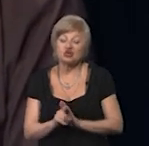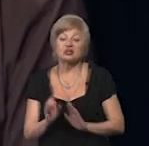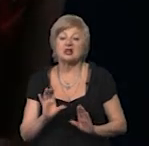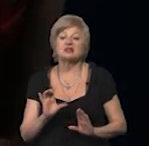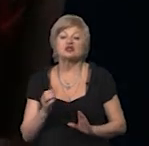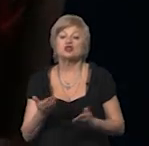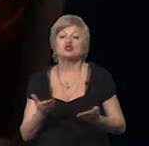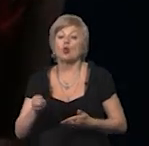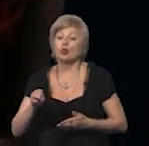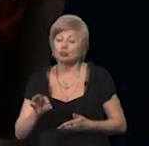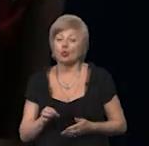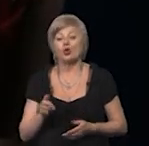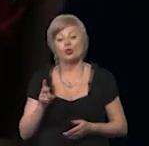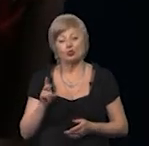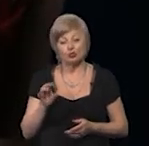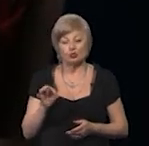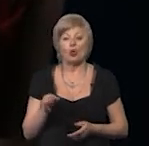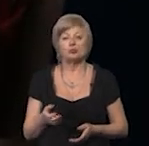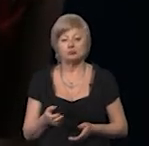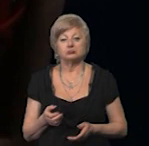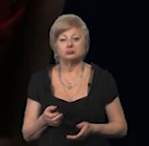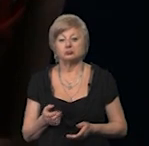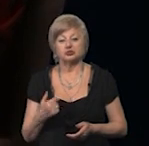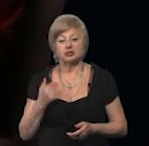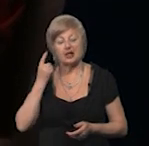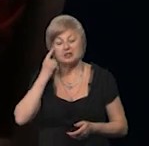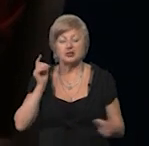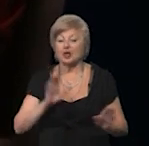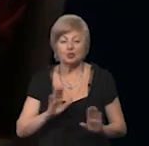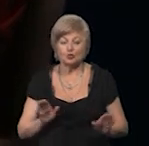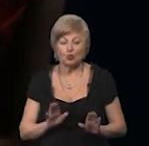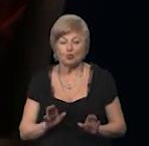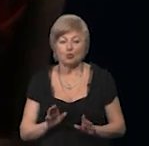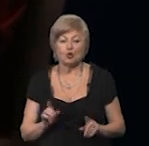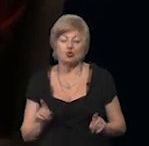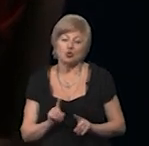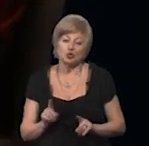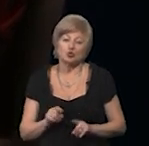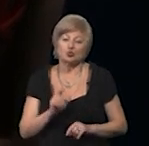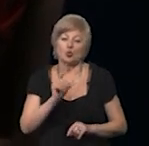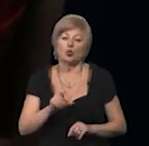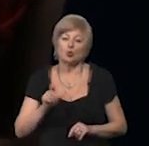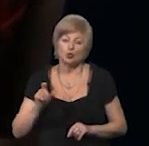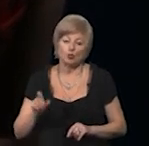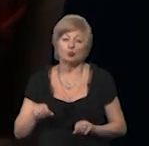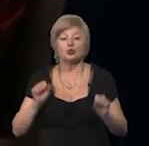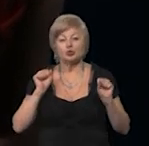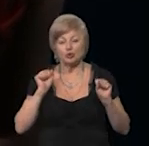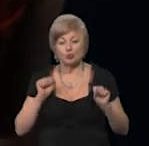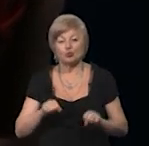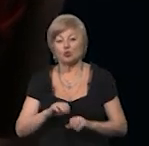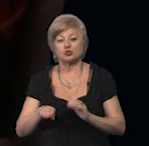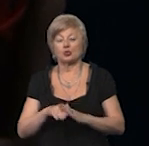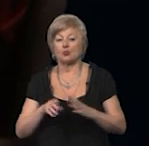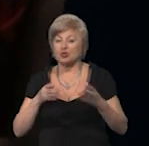Але, ну, знаєте, от я не думаю, що якісь люди можуть, от я нічого